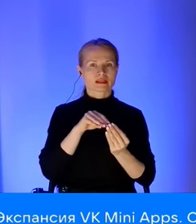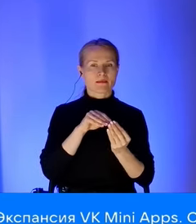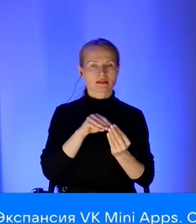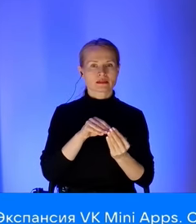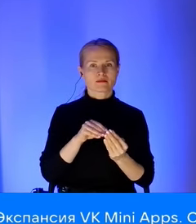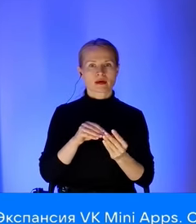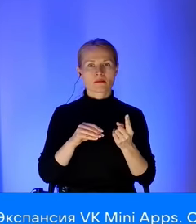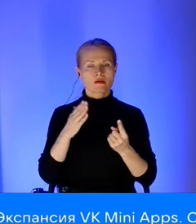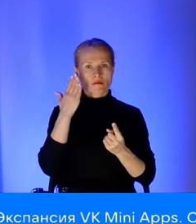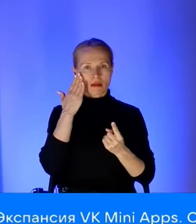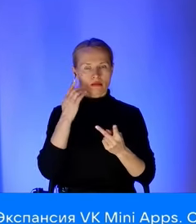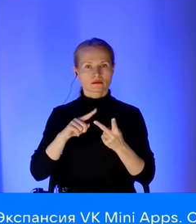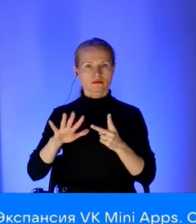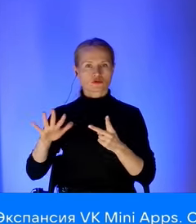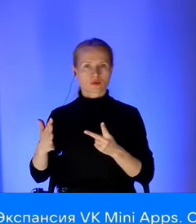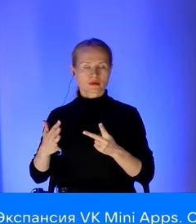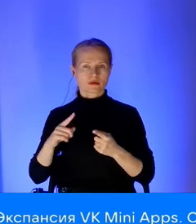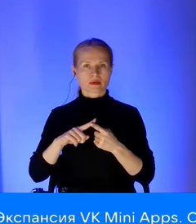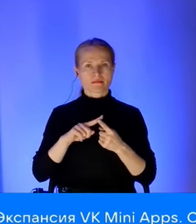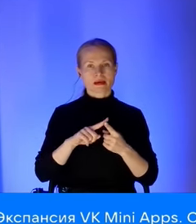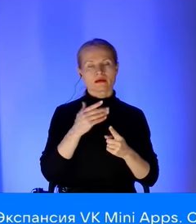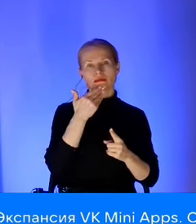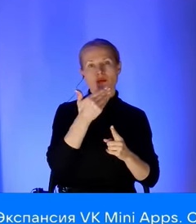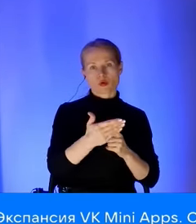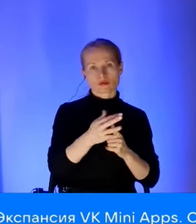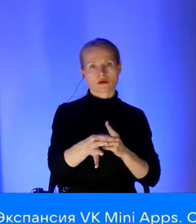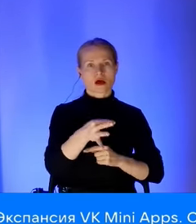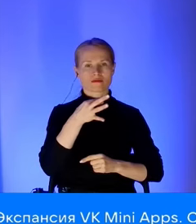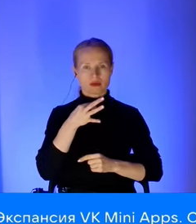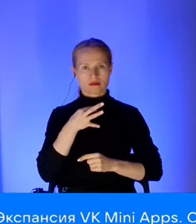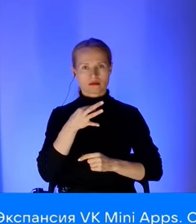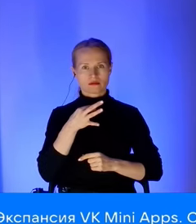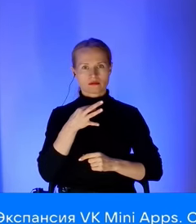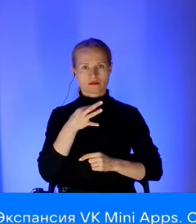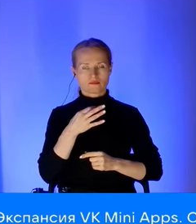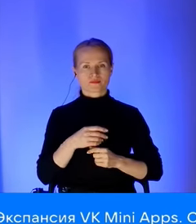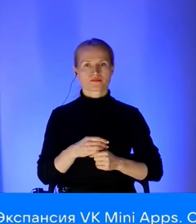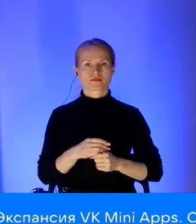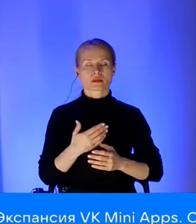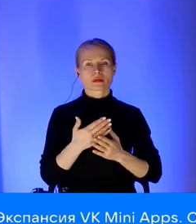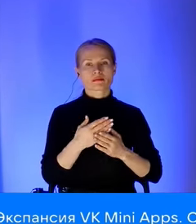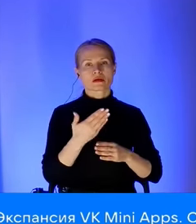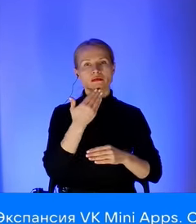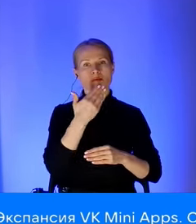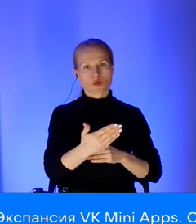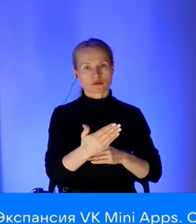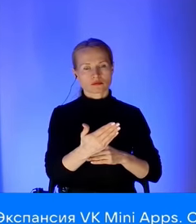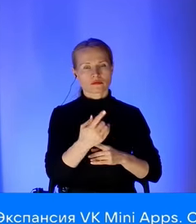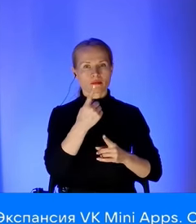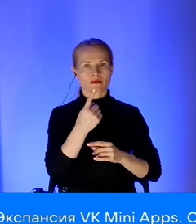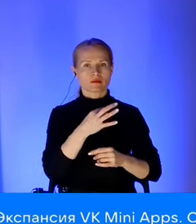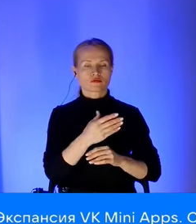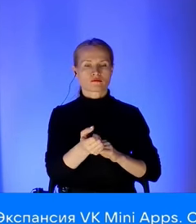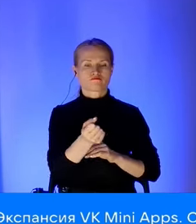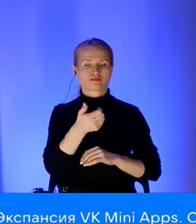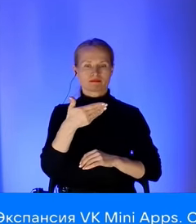событие. Мини-приложение может что-то запросить и получить в ответ от платформы запрос каких-то данных, например, информацию о пользователе.